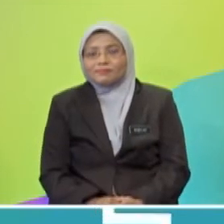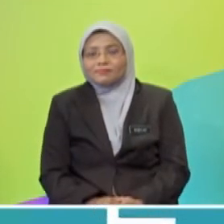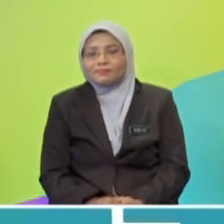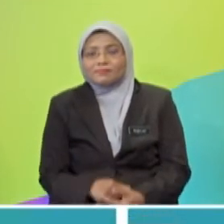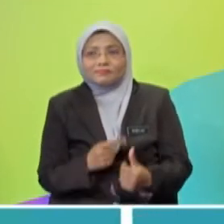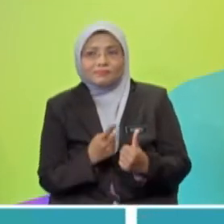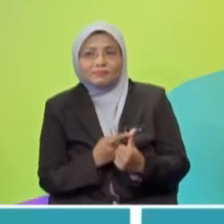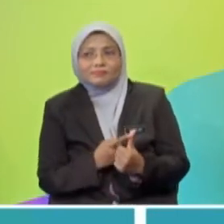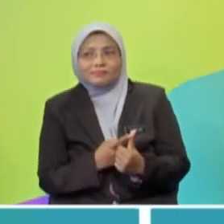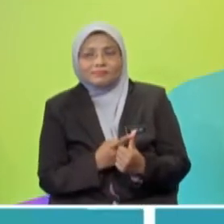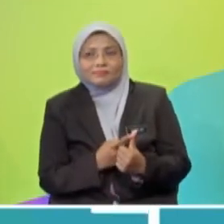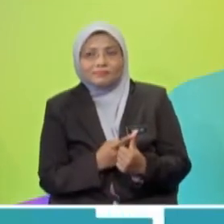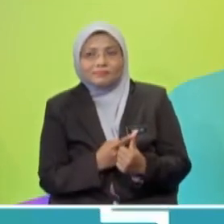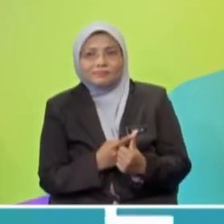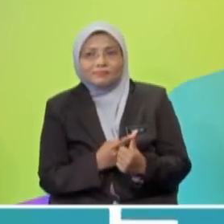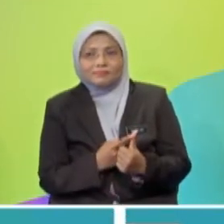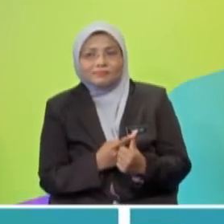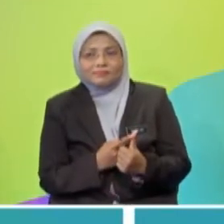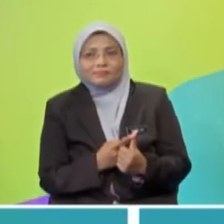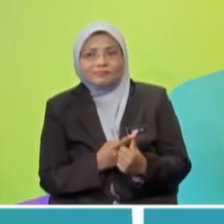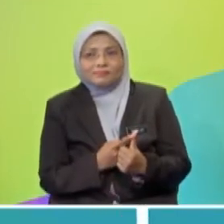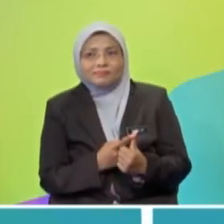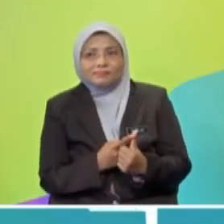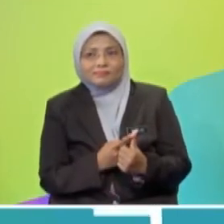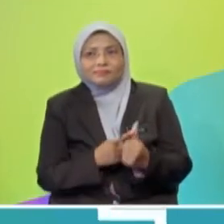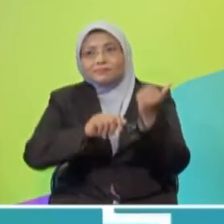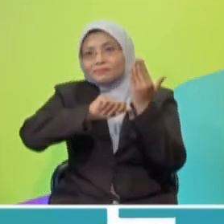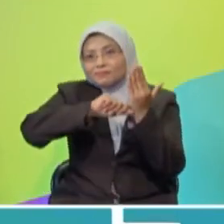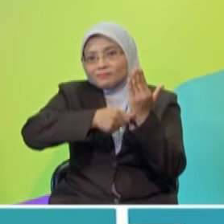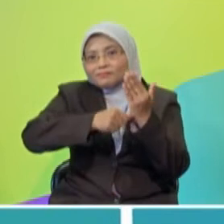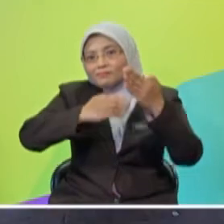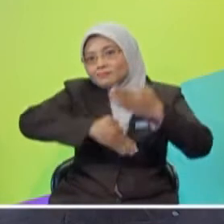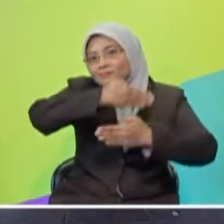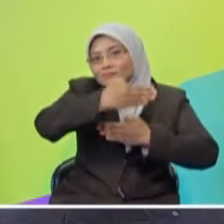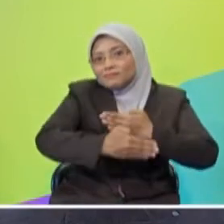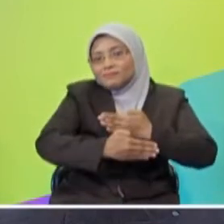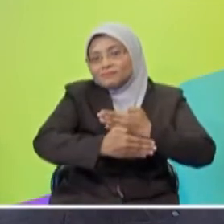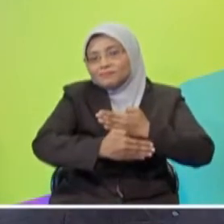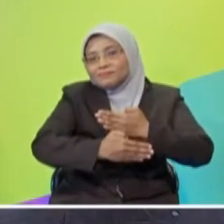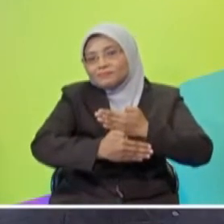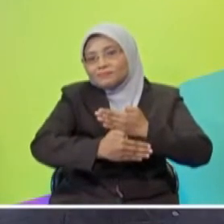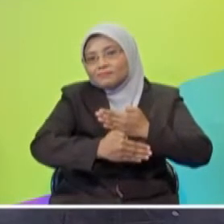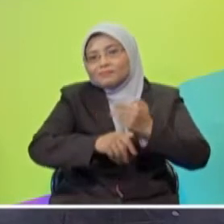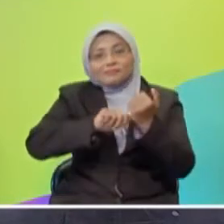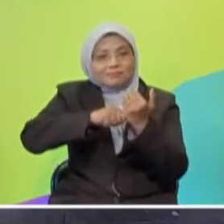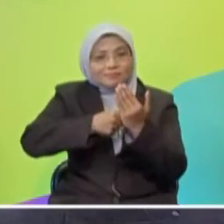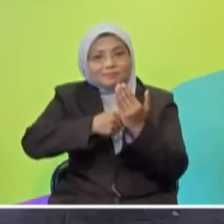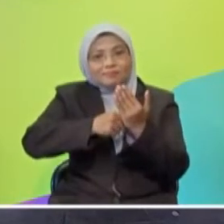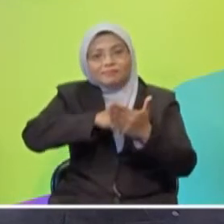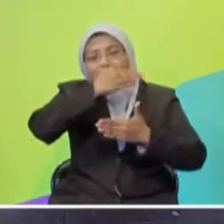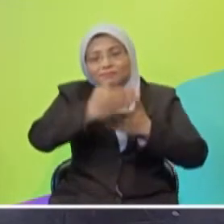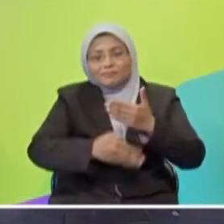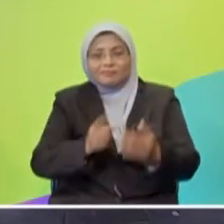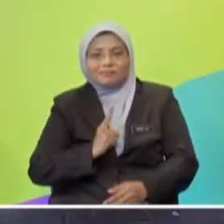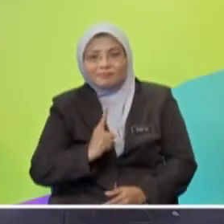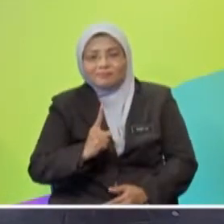dalam mengabadikan mengasaskan Taklim Islam Ah pandai aja Aduh mengasaskan